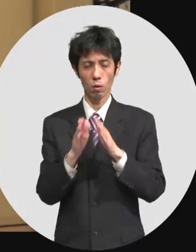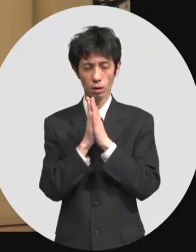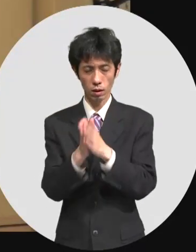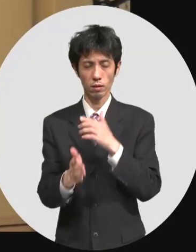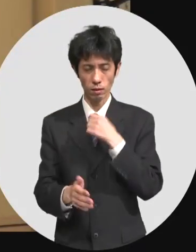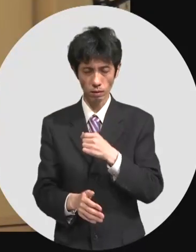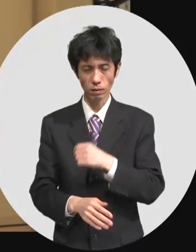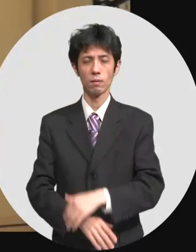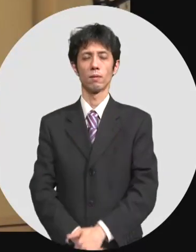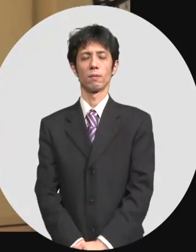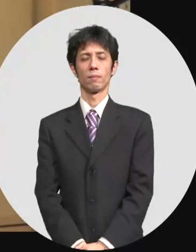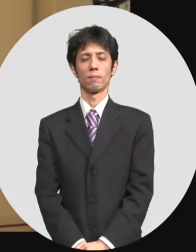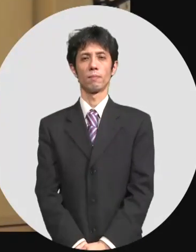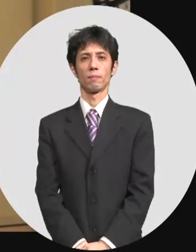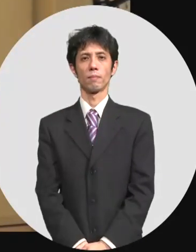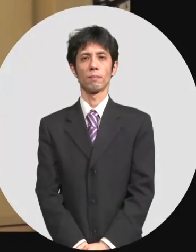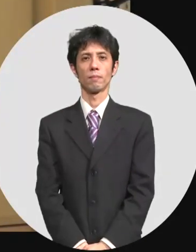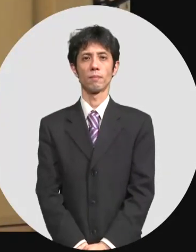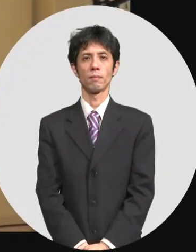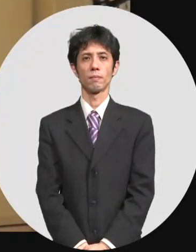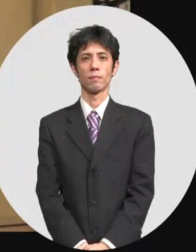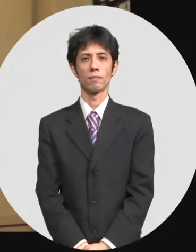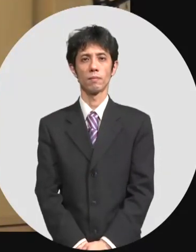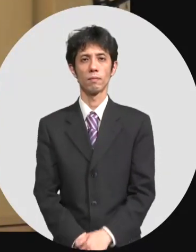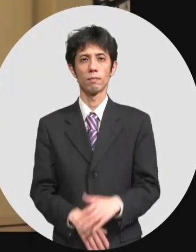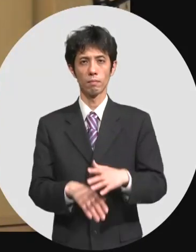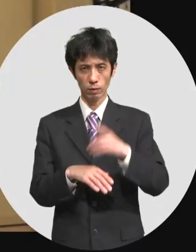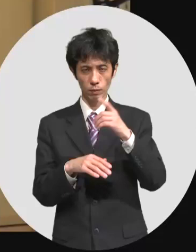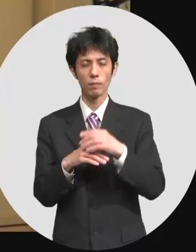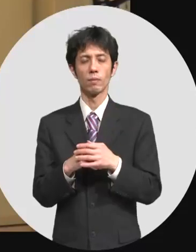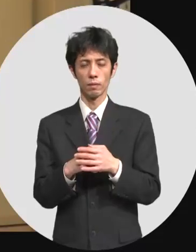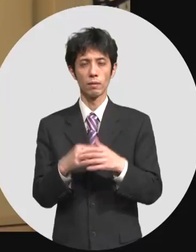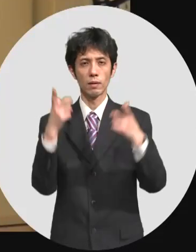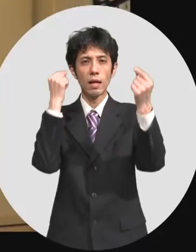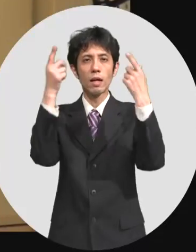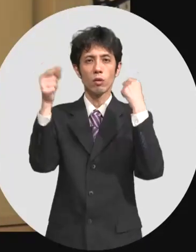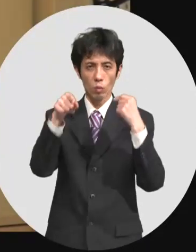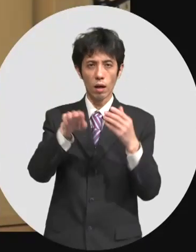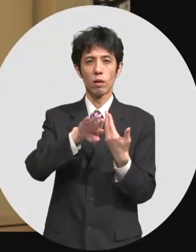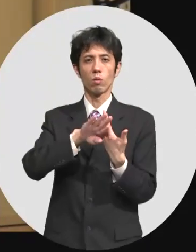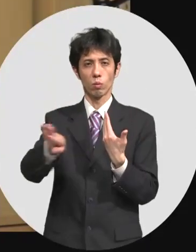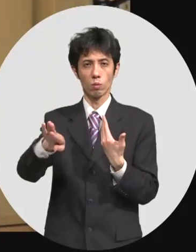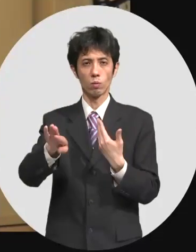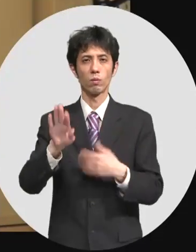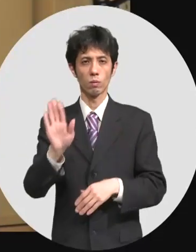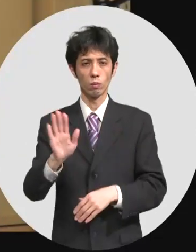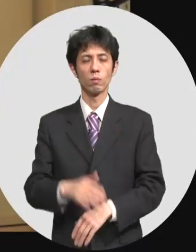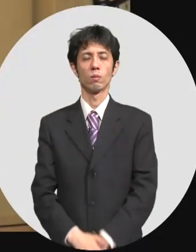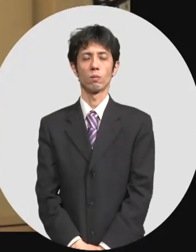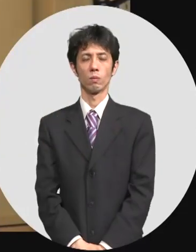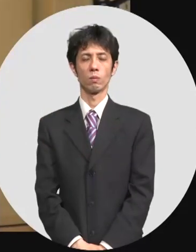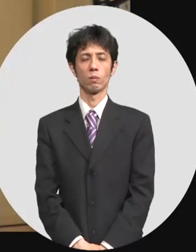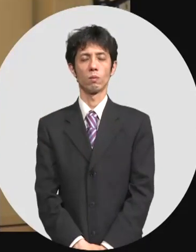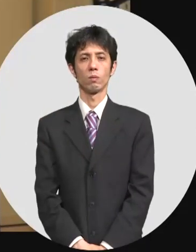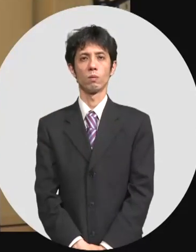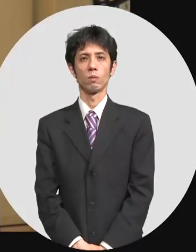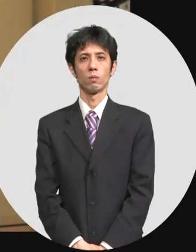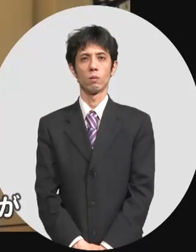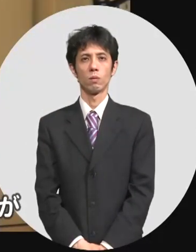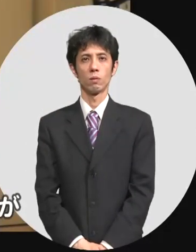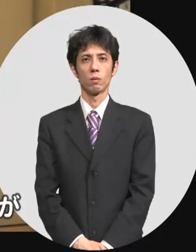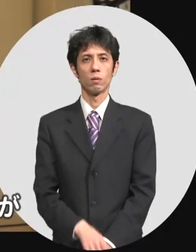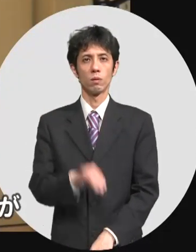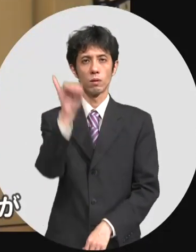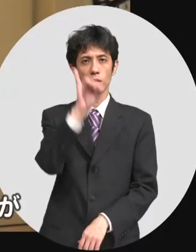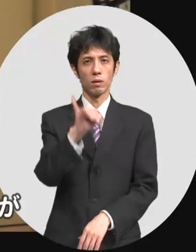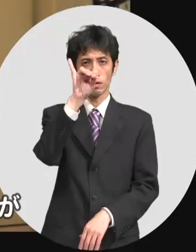願いしたいと思っております。一点は学習塾等のところで大学は除くということにしております。それから 1000